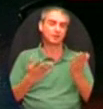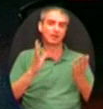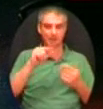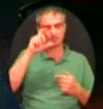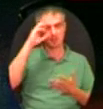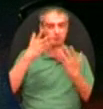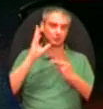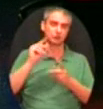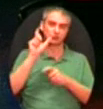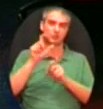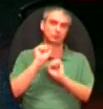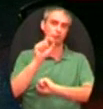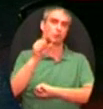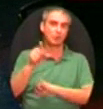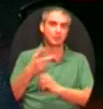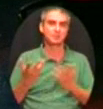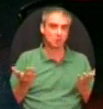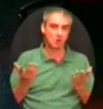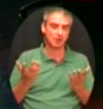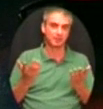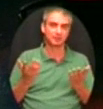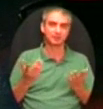גם לאבו מאזן יש בייס. אני חושב